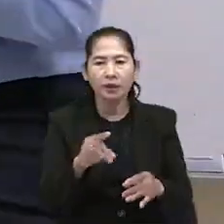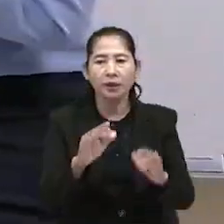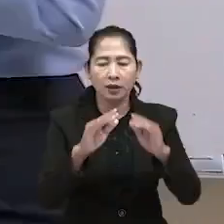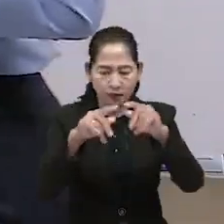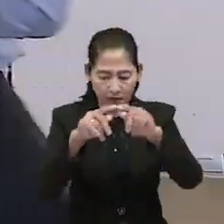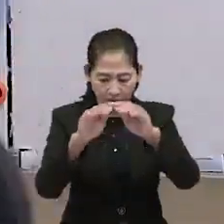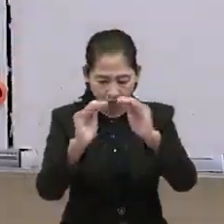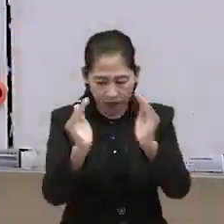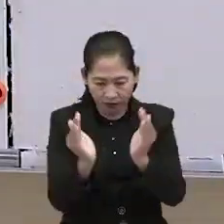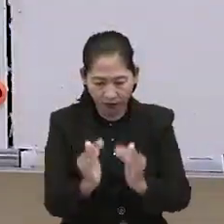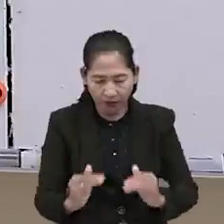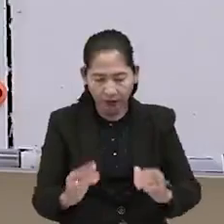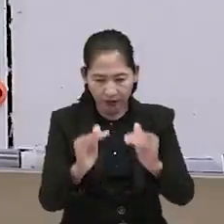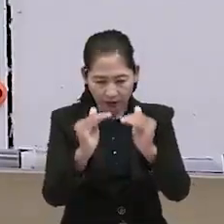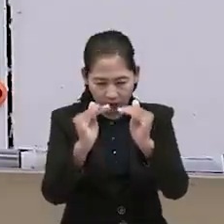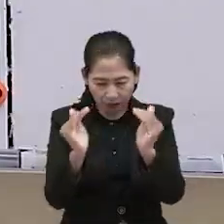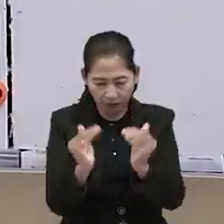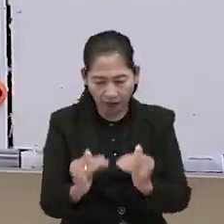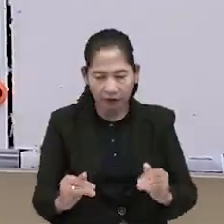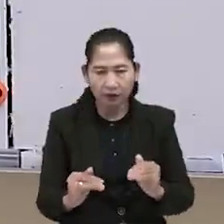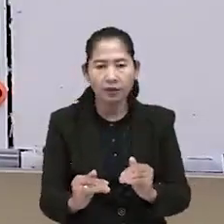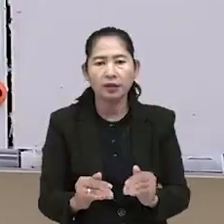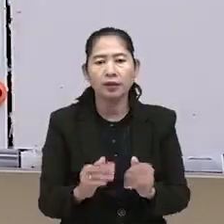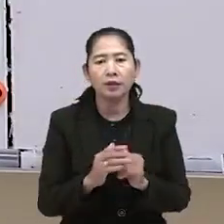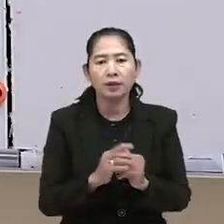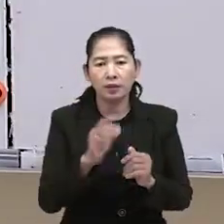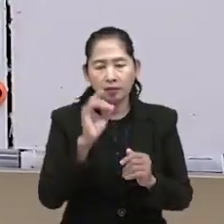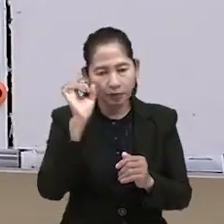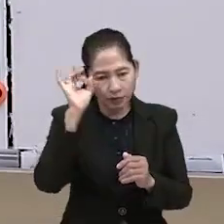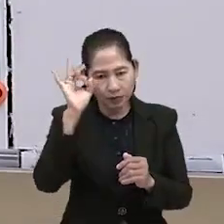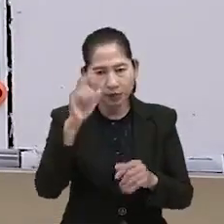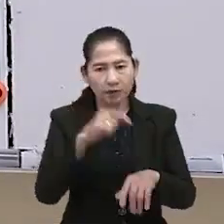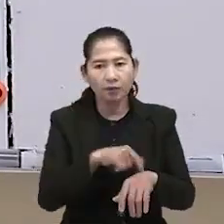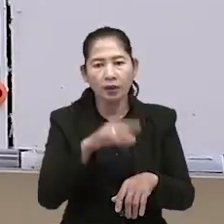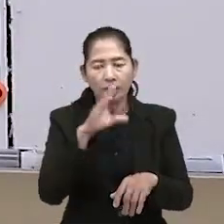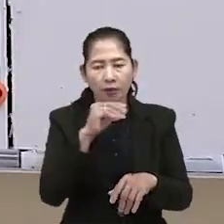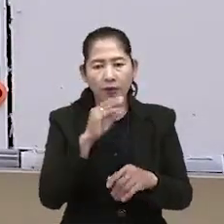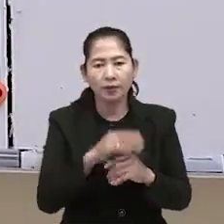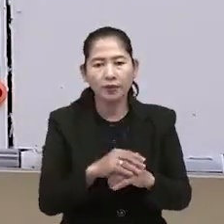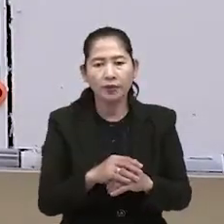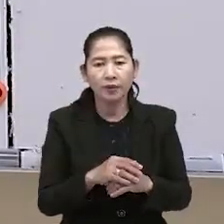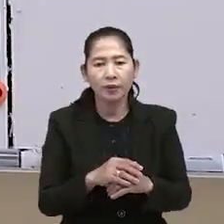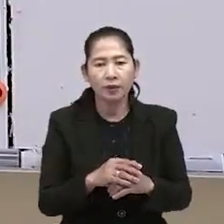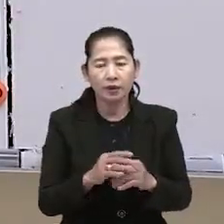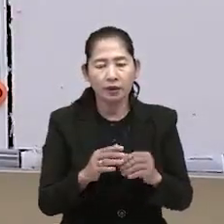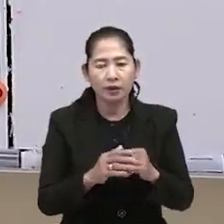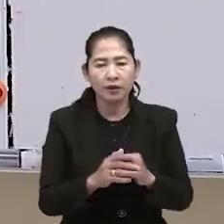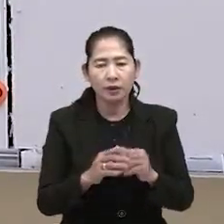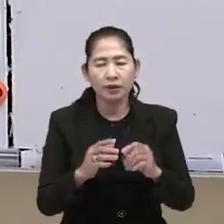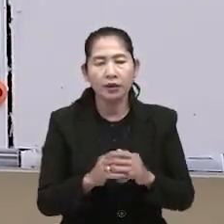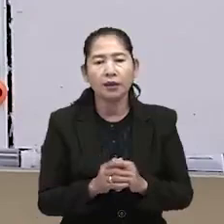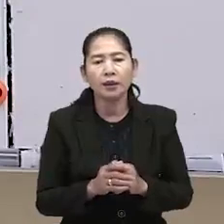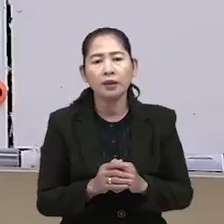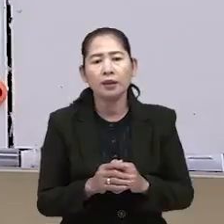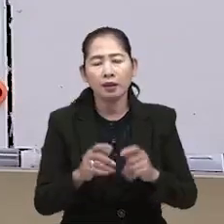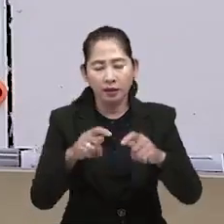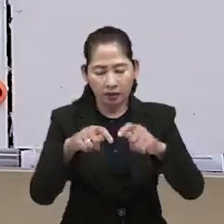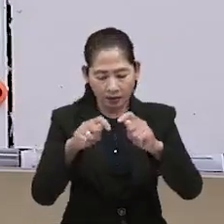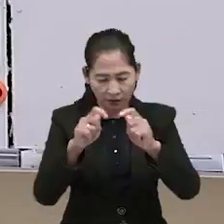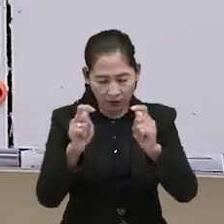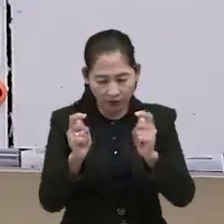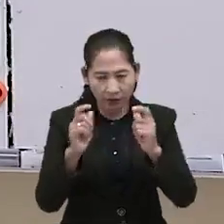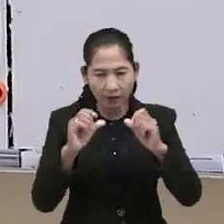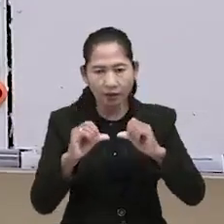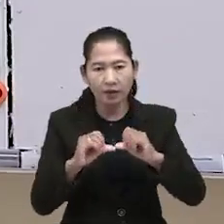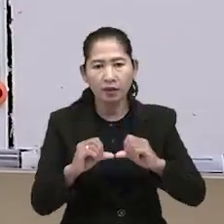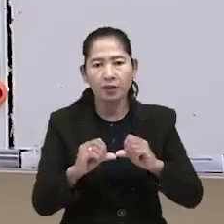ន្តានរៀងរើអញ្ចឹងយើងតចូលដល់ទី2ដែលគ្រូបញ្យលកូនការនៅក្នុងម៉ោងនិយាយណាកូនណាគឺលក្ខណៈសម្បត្តិលក្ខណៈសម្បត្តិហ្នឹងអីទៅអ្ន